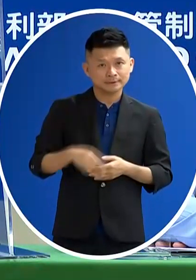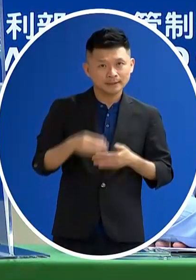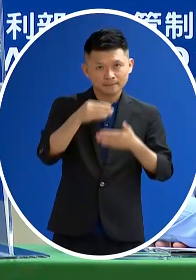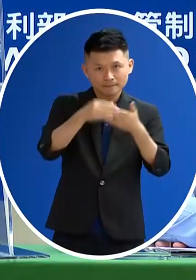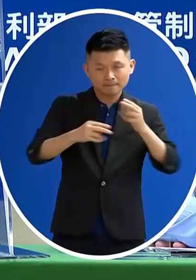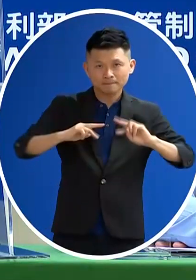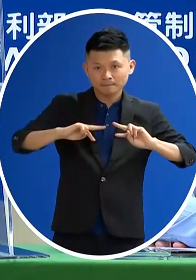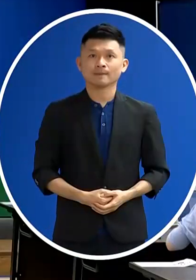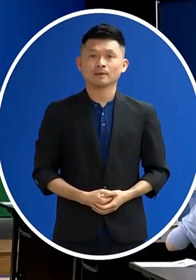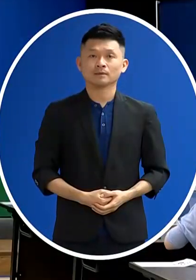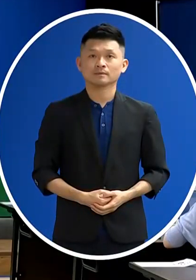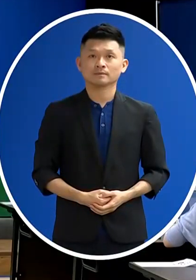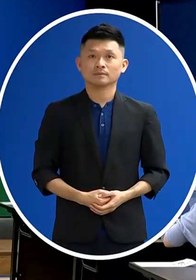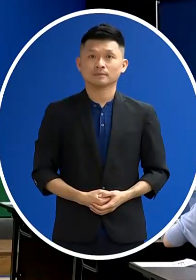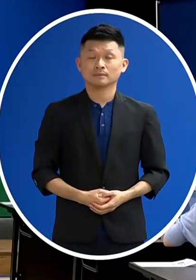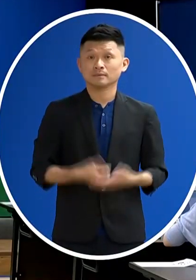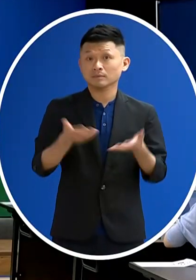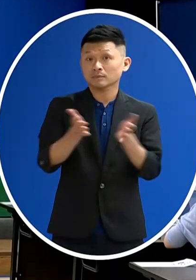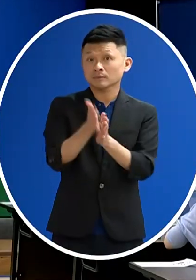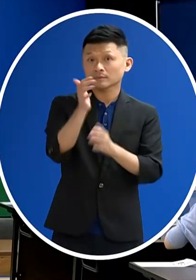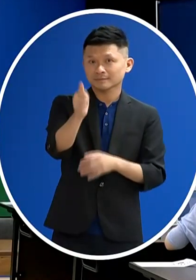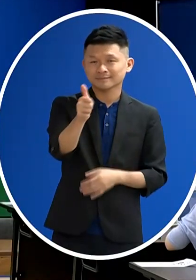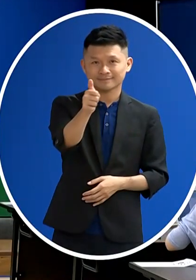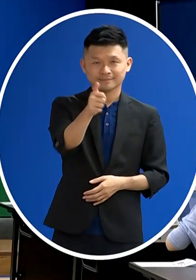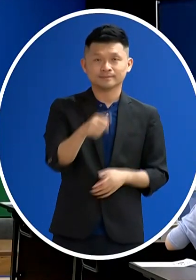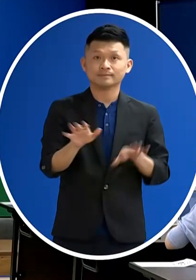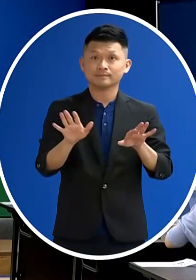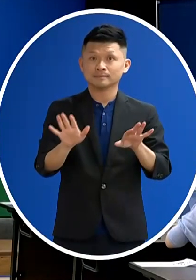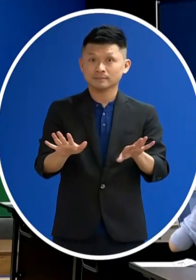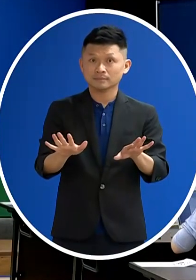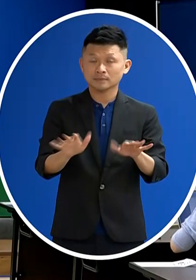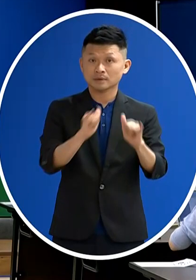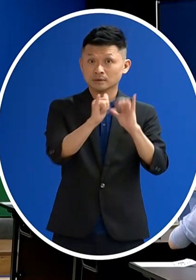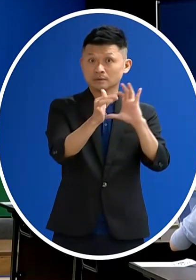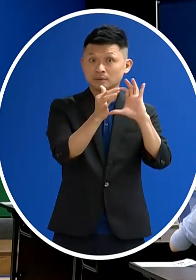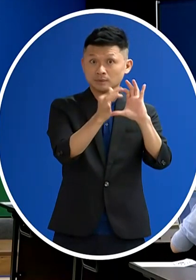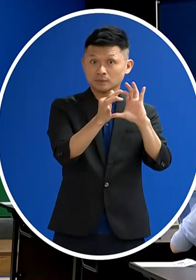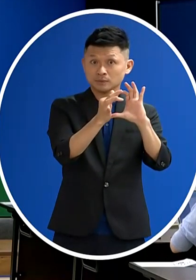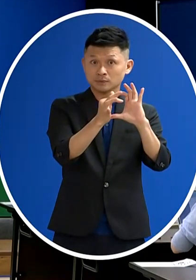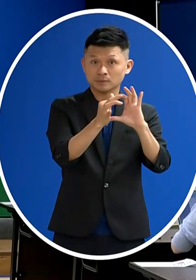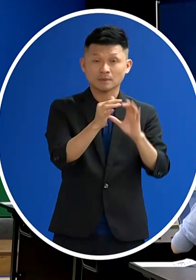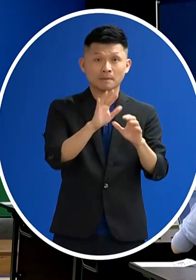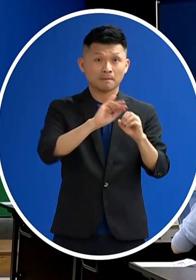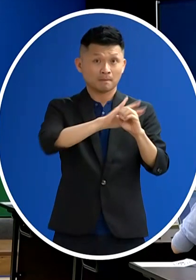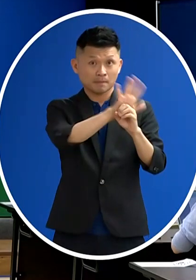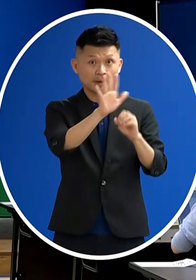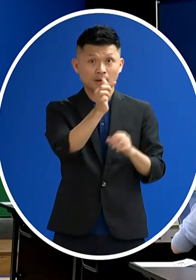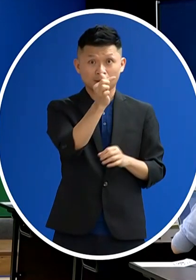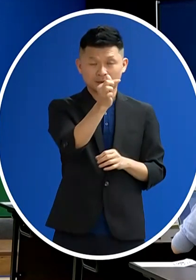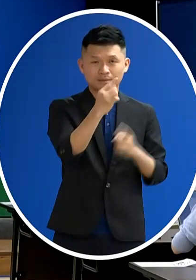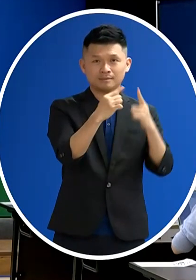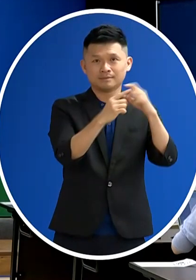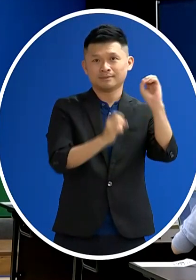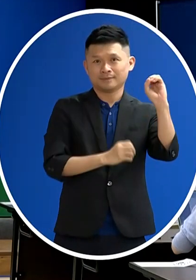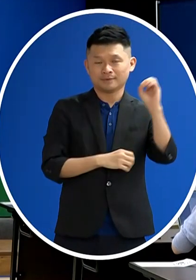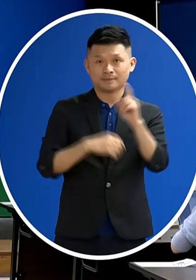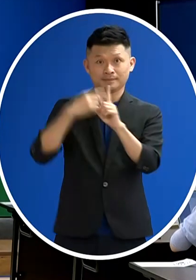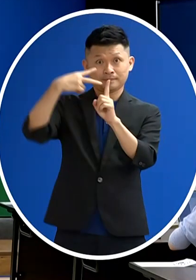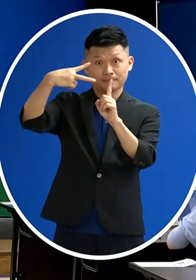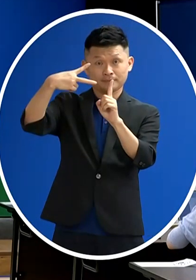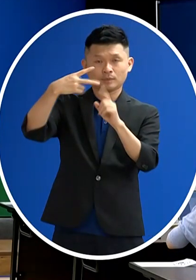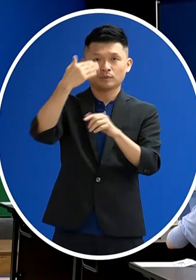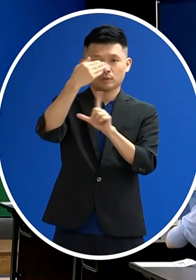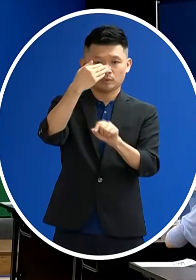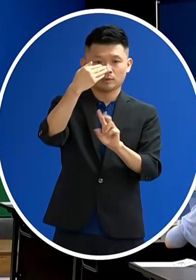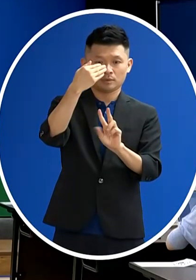松。 谢谢部长，想请教一下，今天社区就是是零确诊，然后我们的二级警戒9月7号